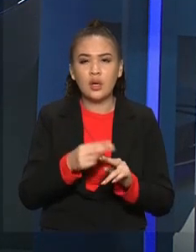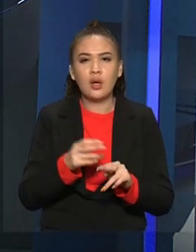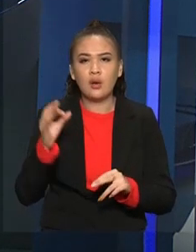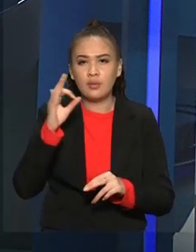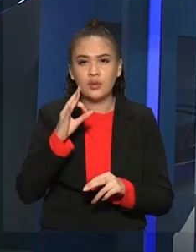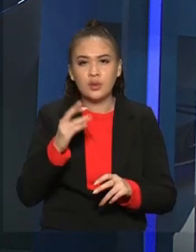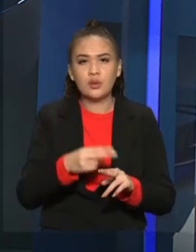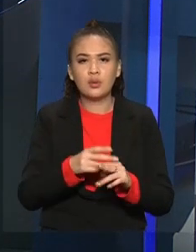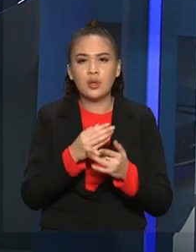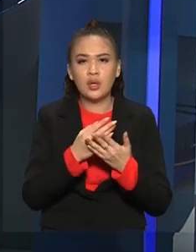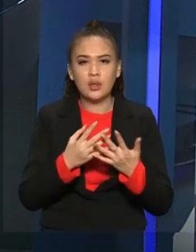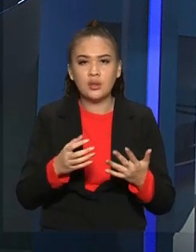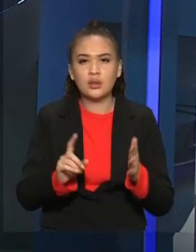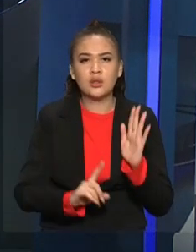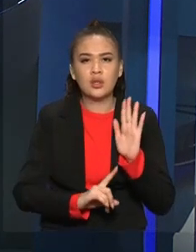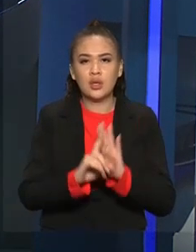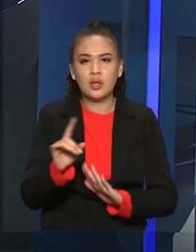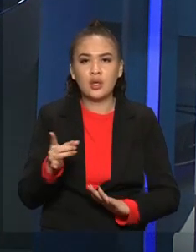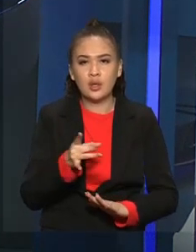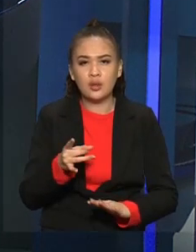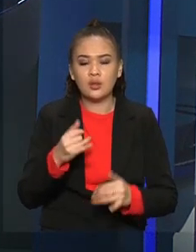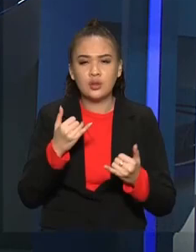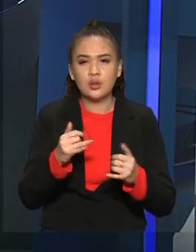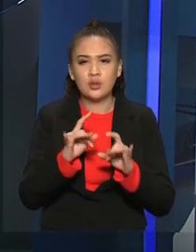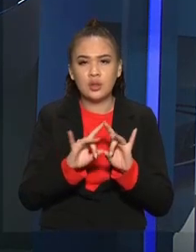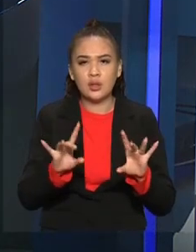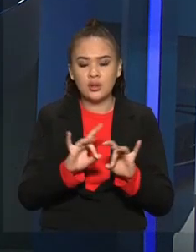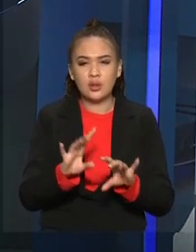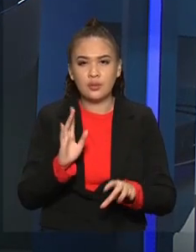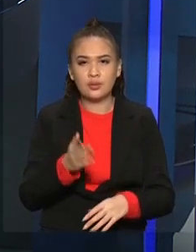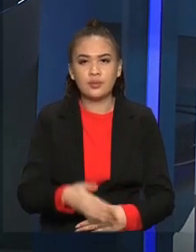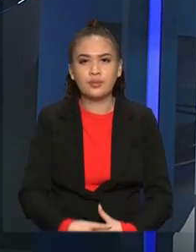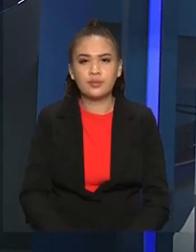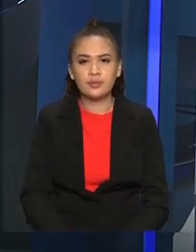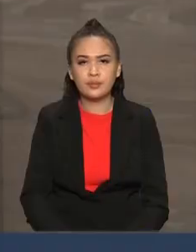этом и других уникальных стартапах этого региона расскажут мои коллеги.